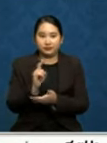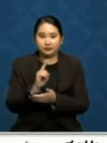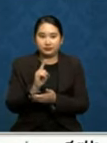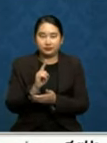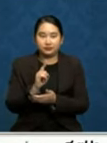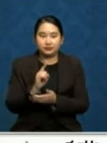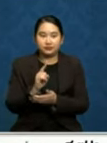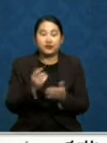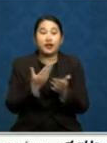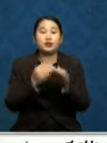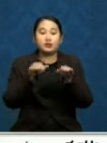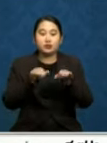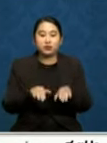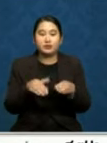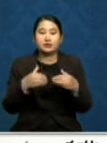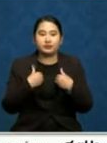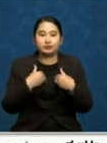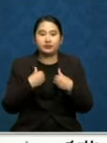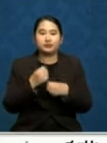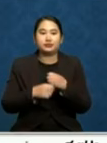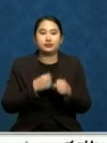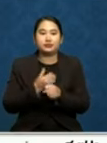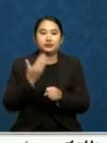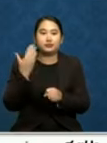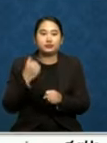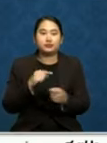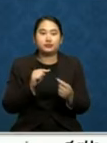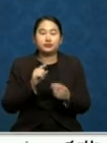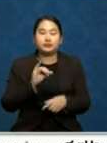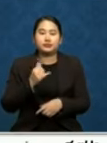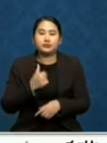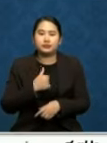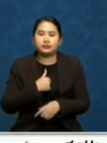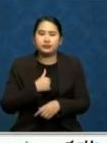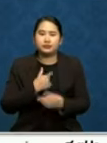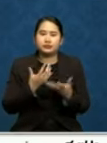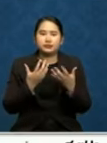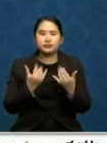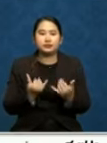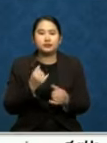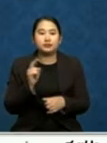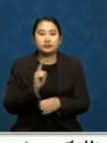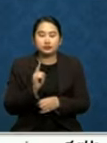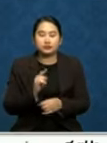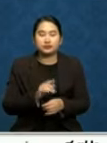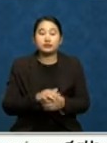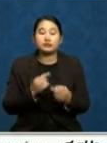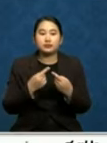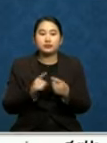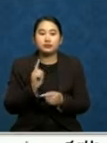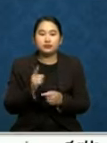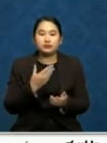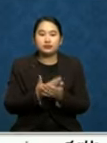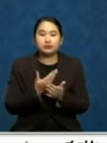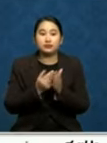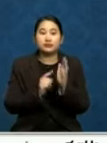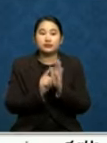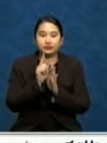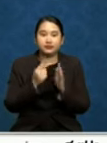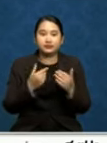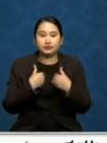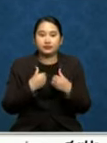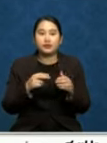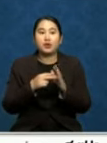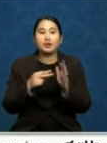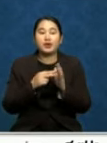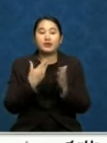ซึ่งมันลดลงนะครับจากปีก่อนหน้านี้ซึ่งผมไม่แน่ใจสถานะล่าสุดเป็นยังไงนะครับแต่แน่นอนรายจ่ายสูงขึ้นนะครับก็หมายความว่าร